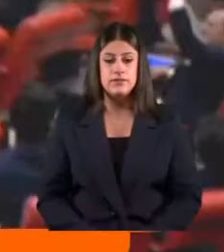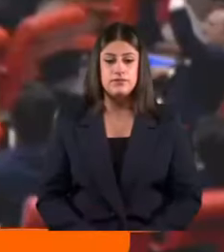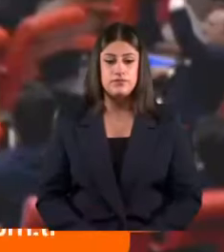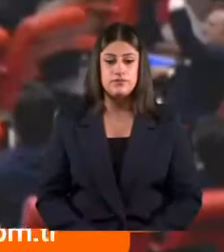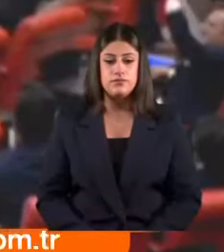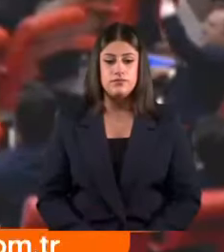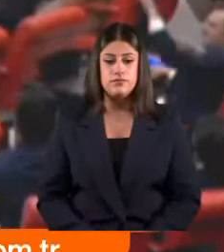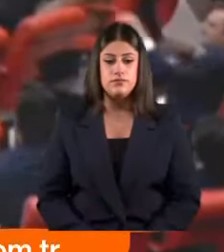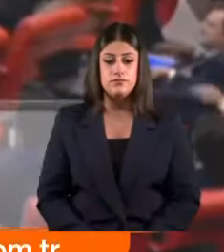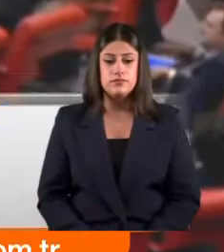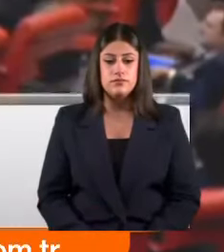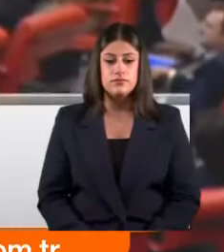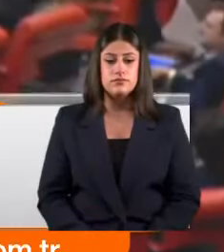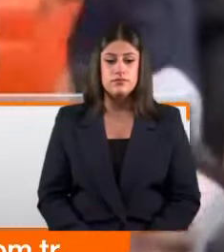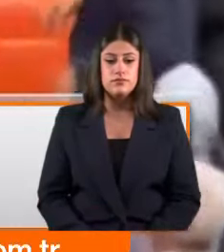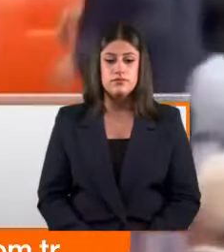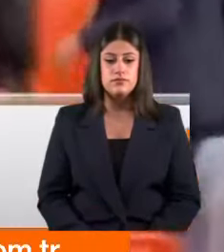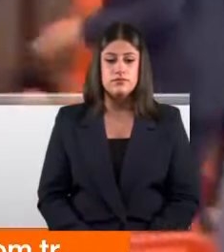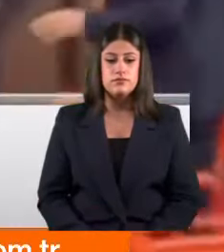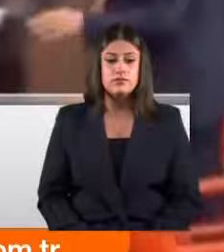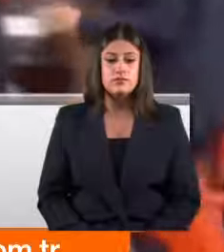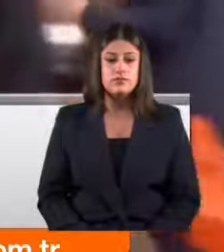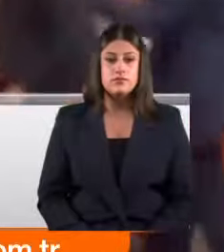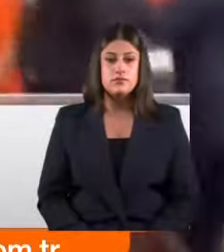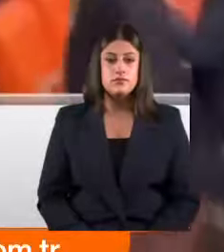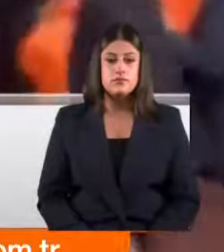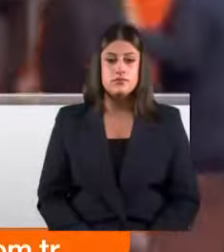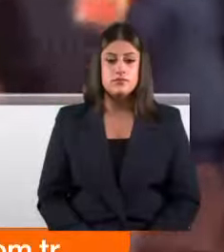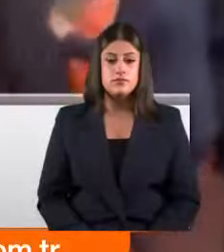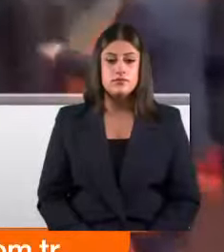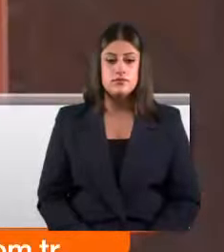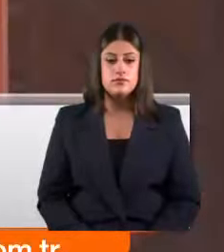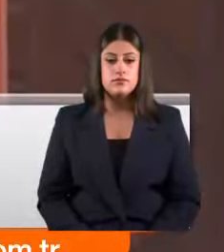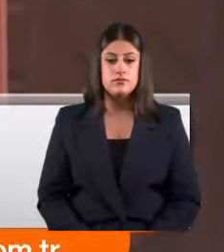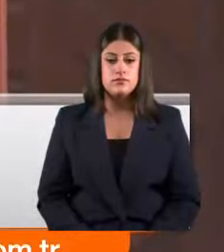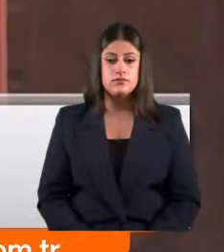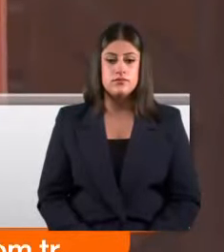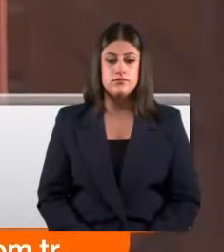Sayın Türkoğlu, değerli milletvekili. Sayın Türkoğlu.